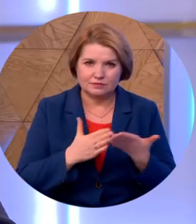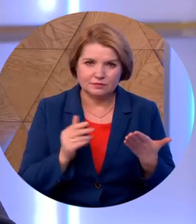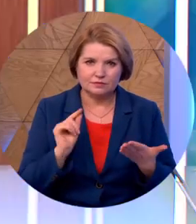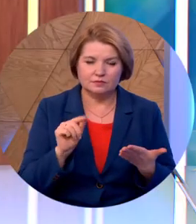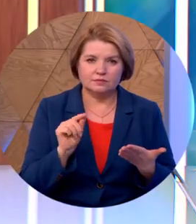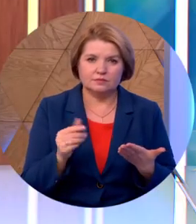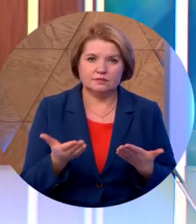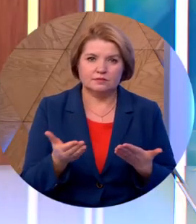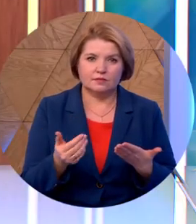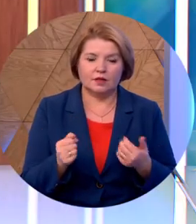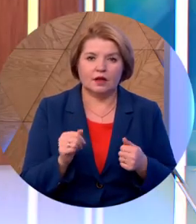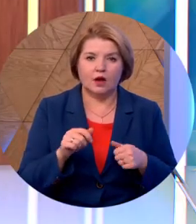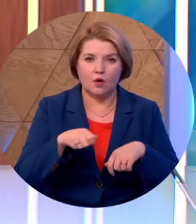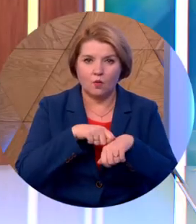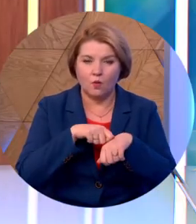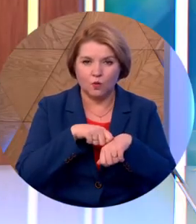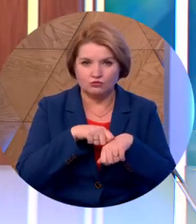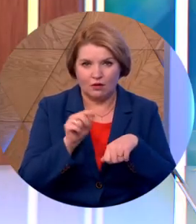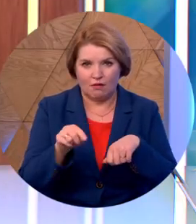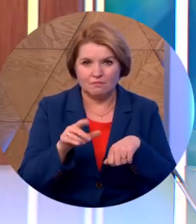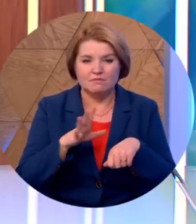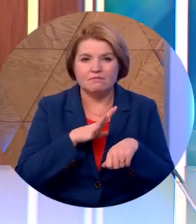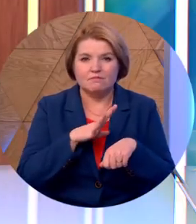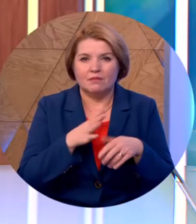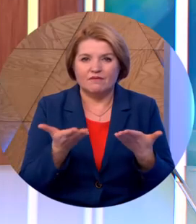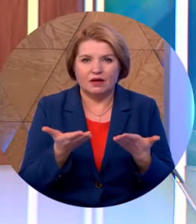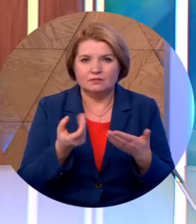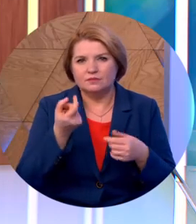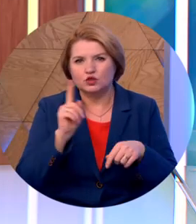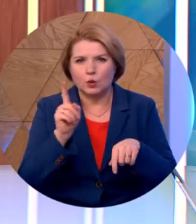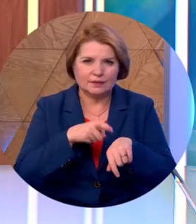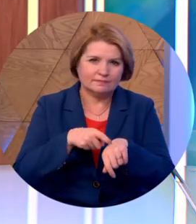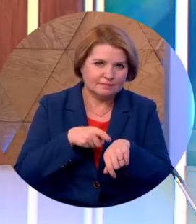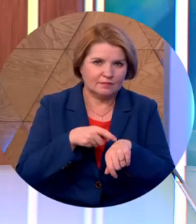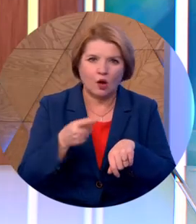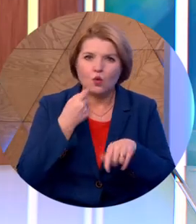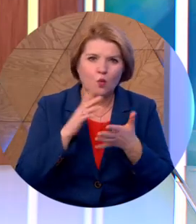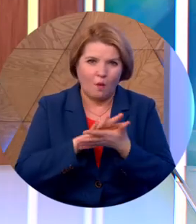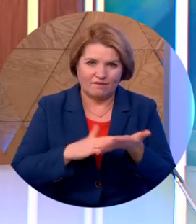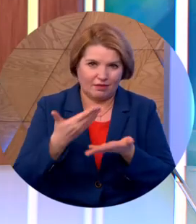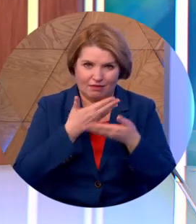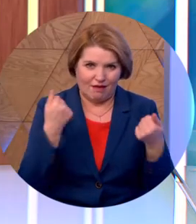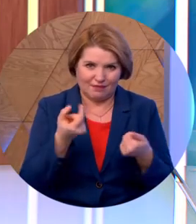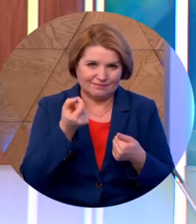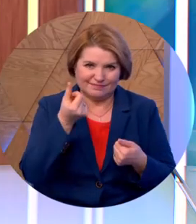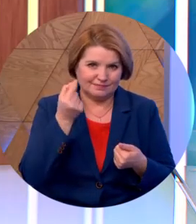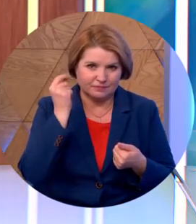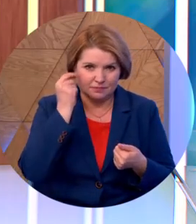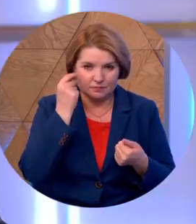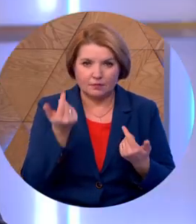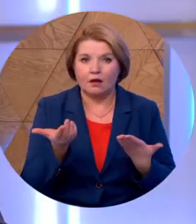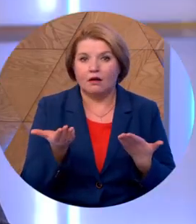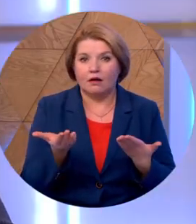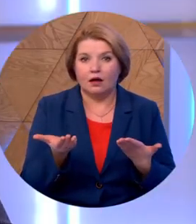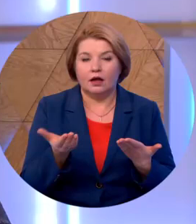прямо вот это вот эпидермис который знаете вот ну бывает там задел что-нибудь да и те даже крови нету потому что это вот именно верхний слой вот верхний